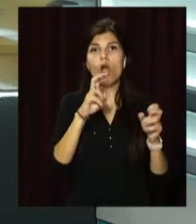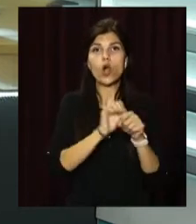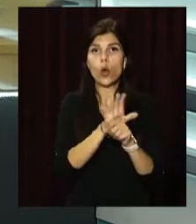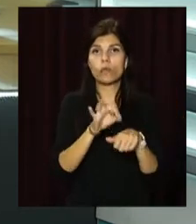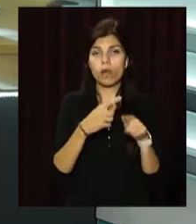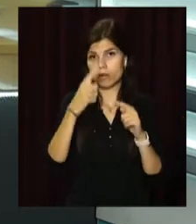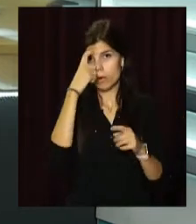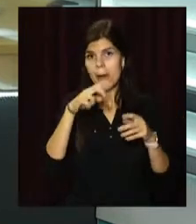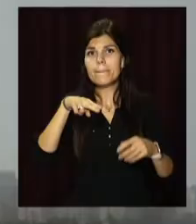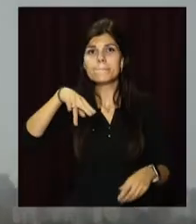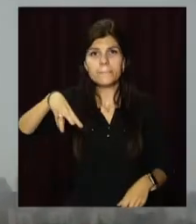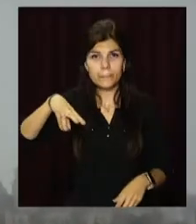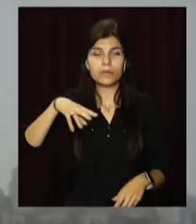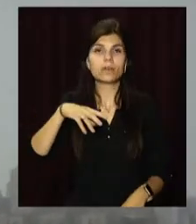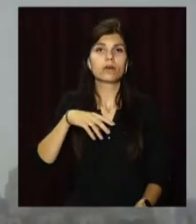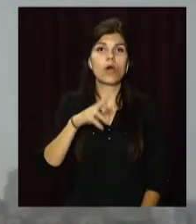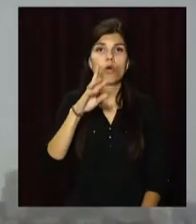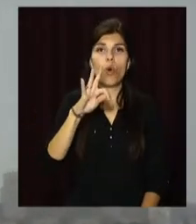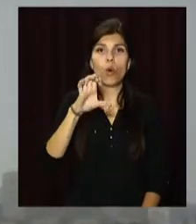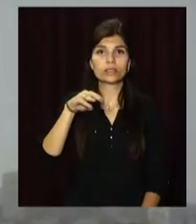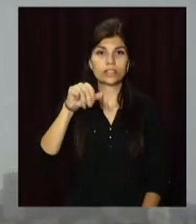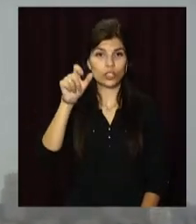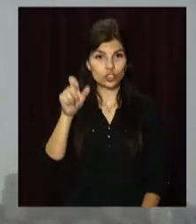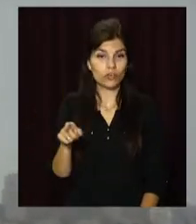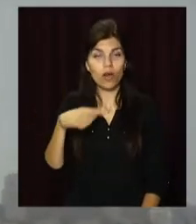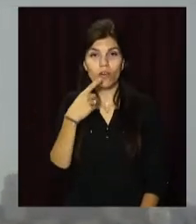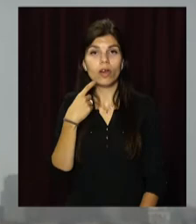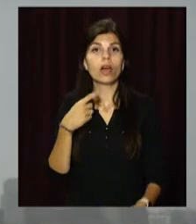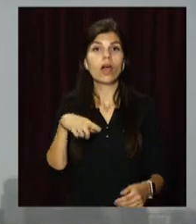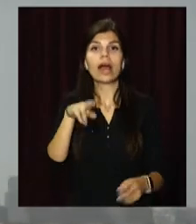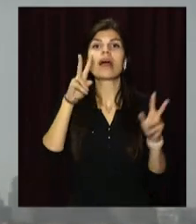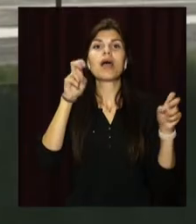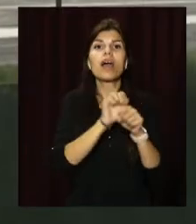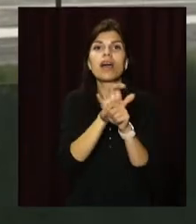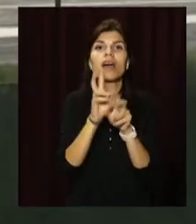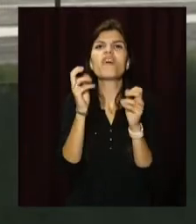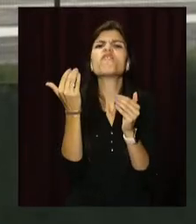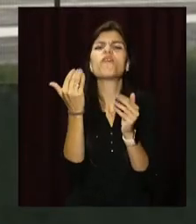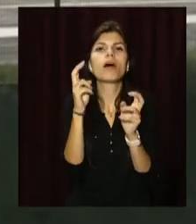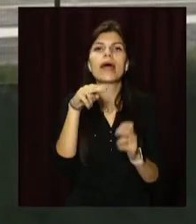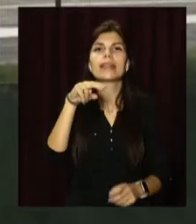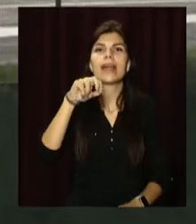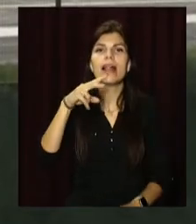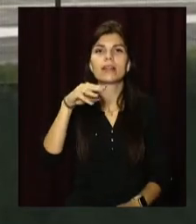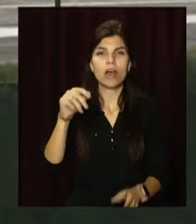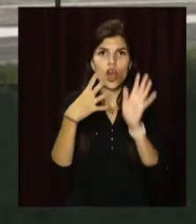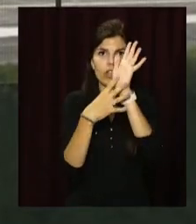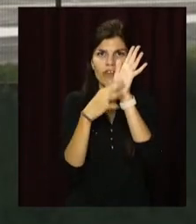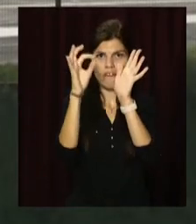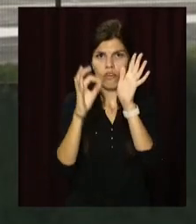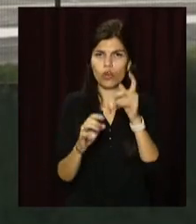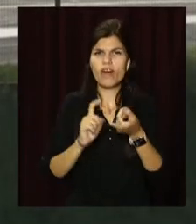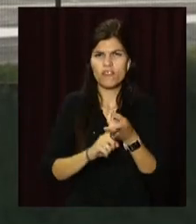це заявив прем'єр-міністр Антоніо Коста. Він зазначив, штам Дельта став причиною майже 90% нових